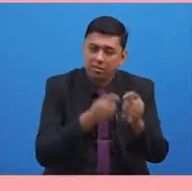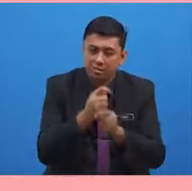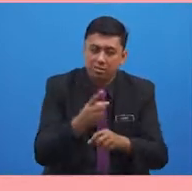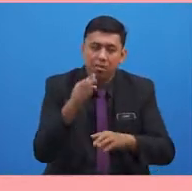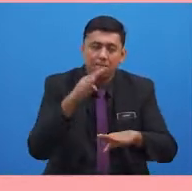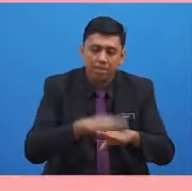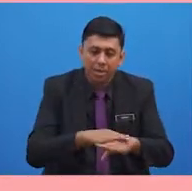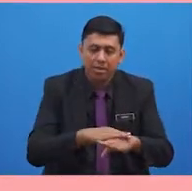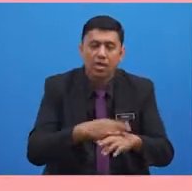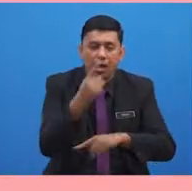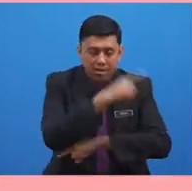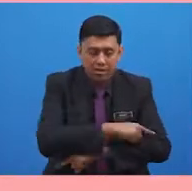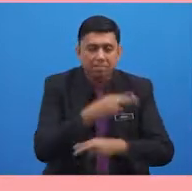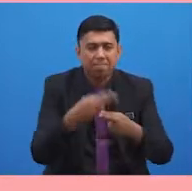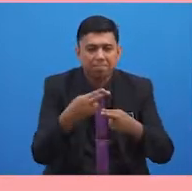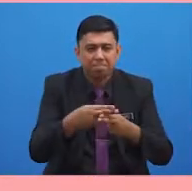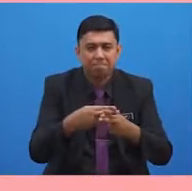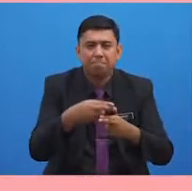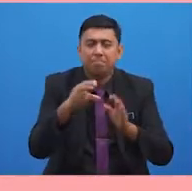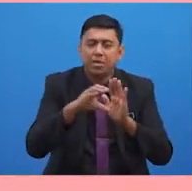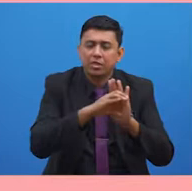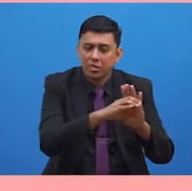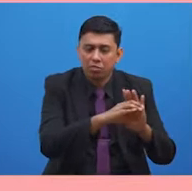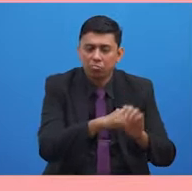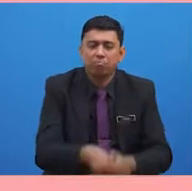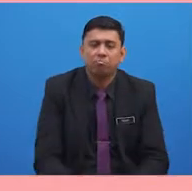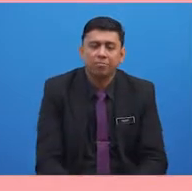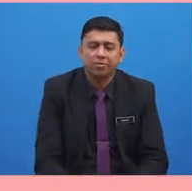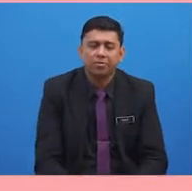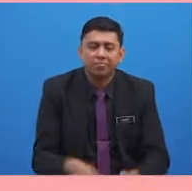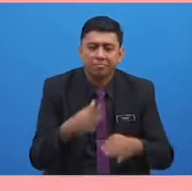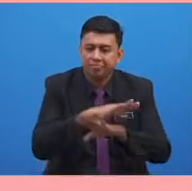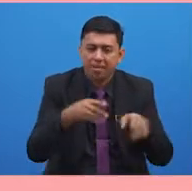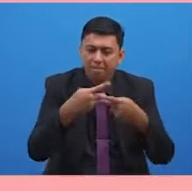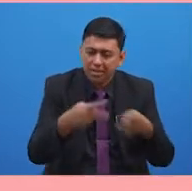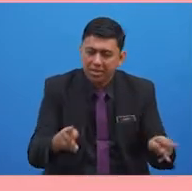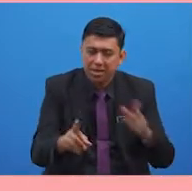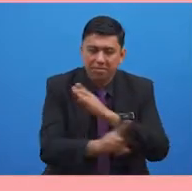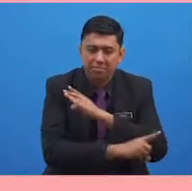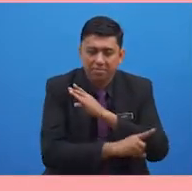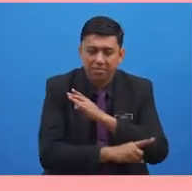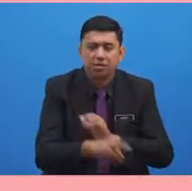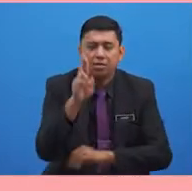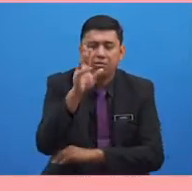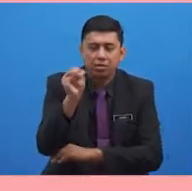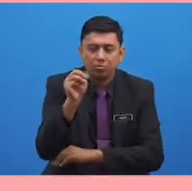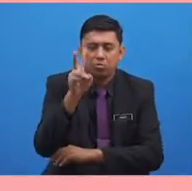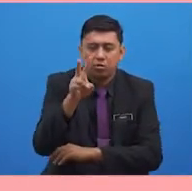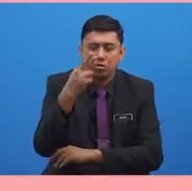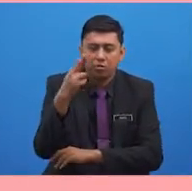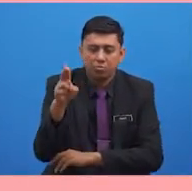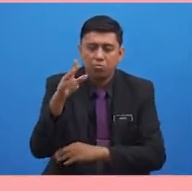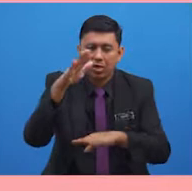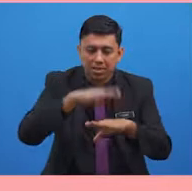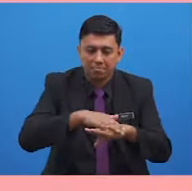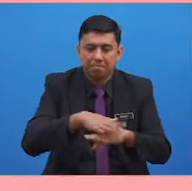hari penamaan calon. Ketiga, tidak pernah didenda melebihi ringgit Malaysia 2000 ke